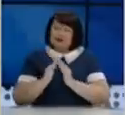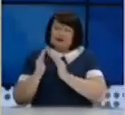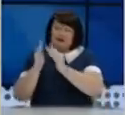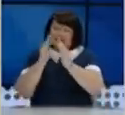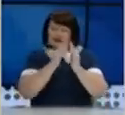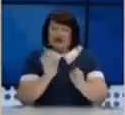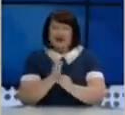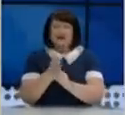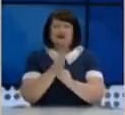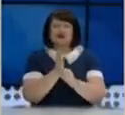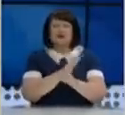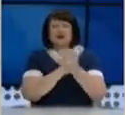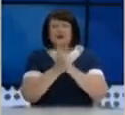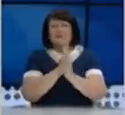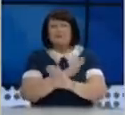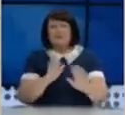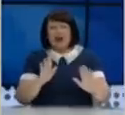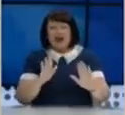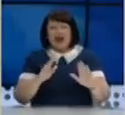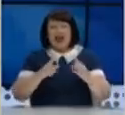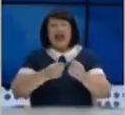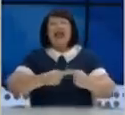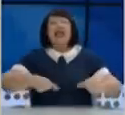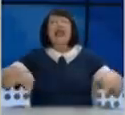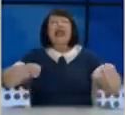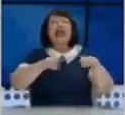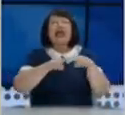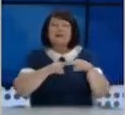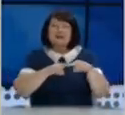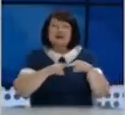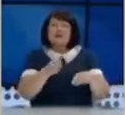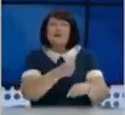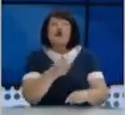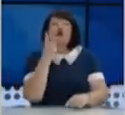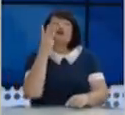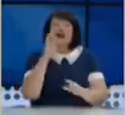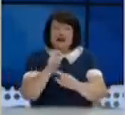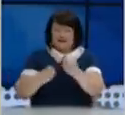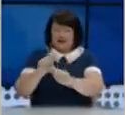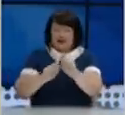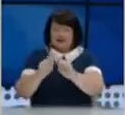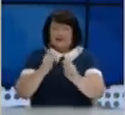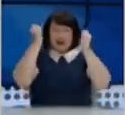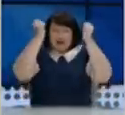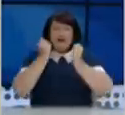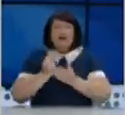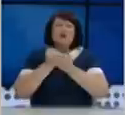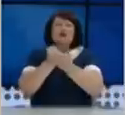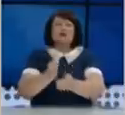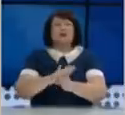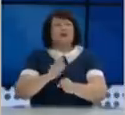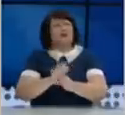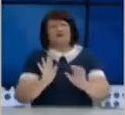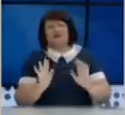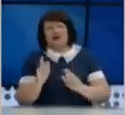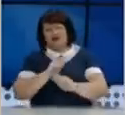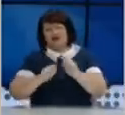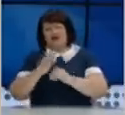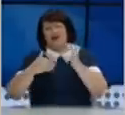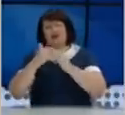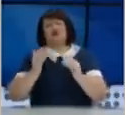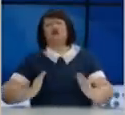καταστραφεί ολοσχερώς στη λίμνη Εύβοιας, μόνο 3 κατασκευάστηκαν, καθώς οι αποζημιώσεις δεν επαρκούν.